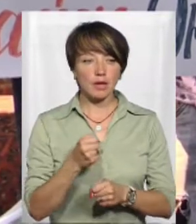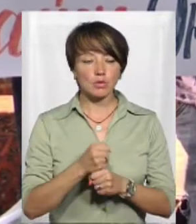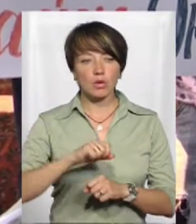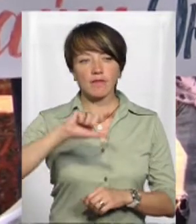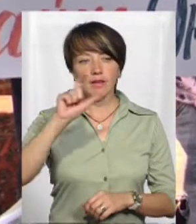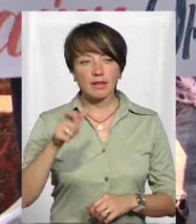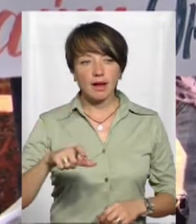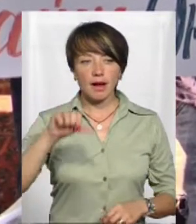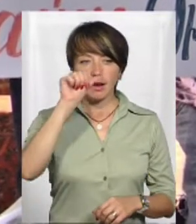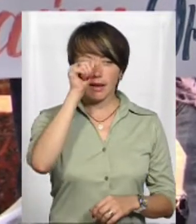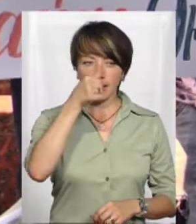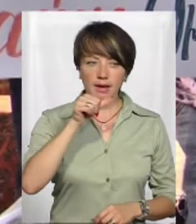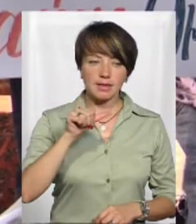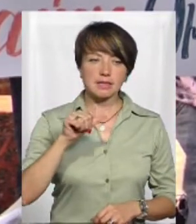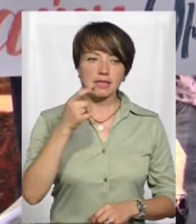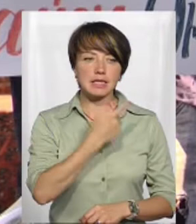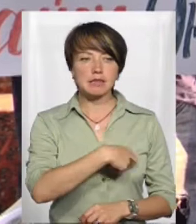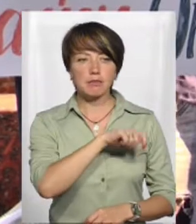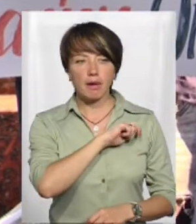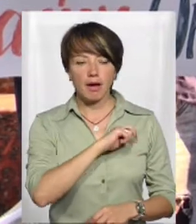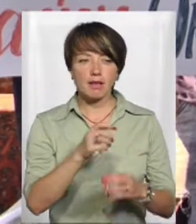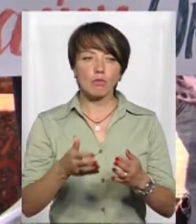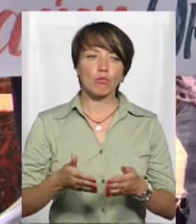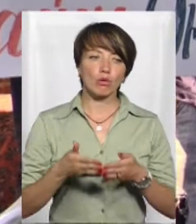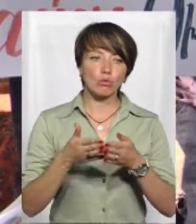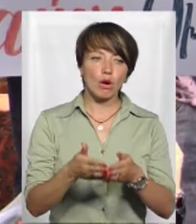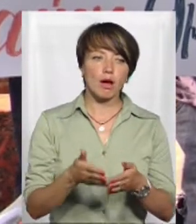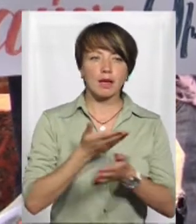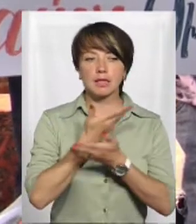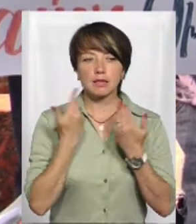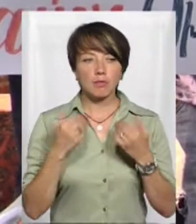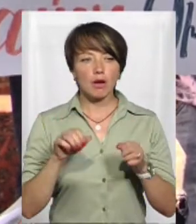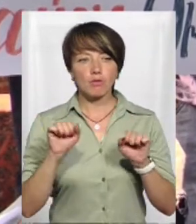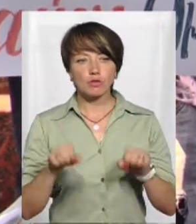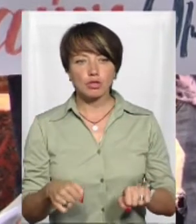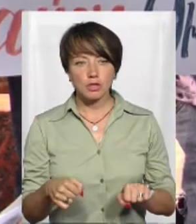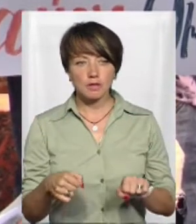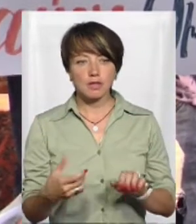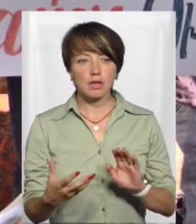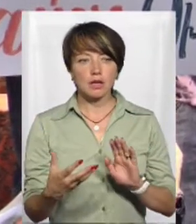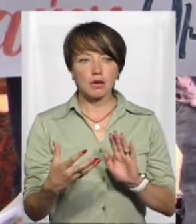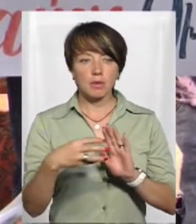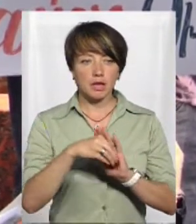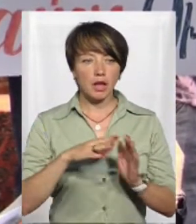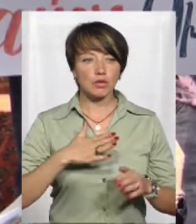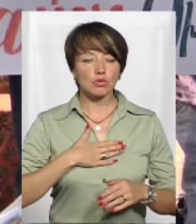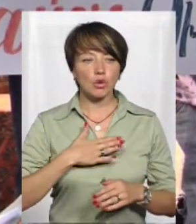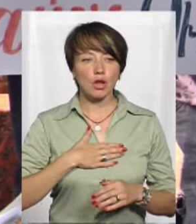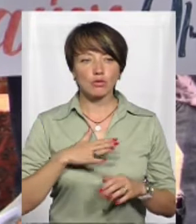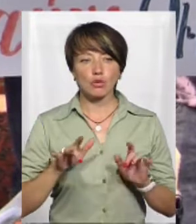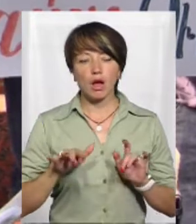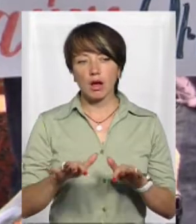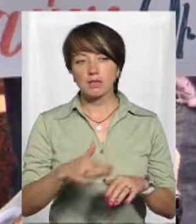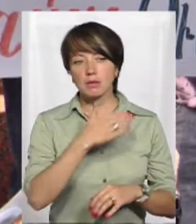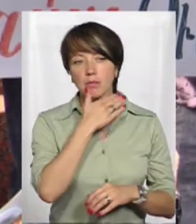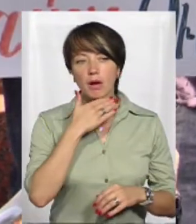Італії, Греції, Іспанії, Португалії і не мають можливості приєднатися до нашої акції.